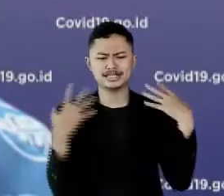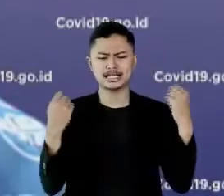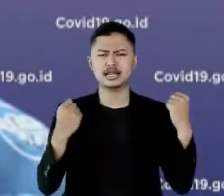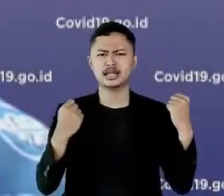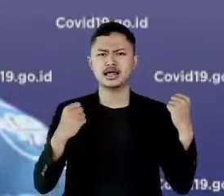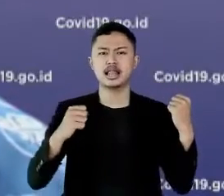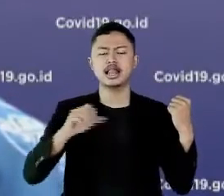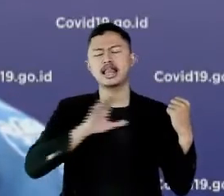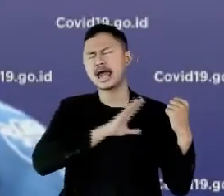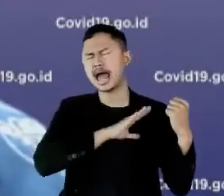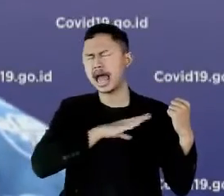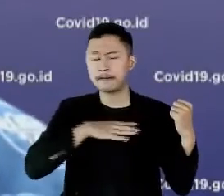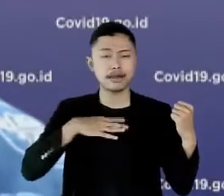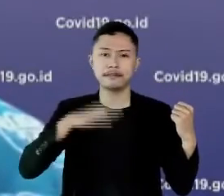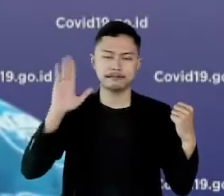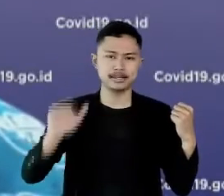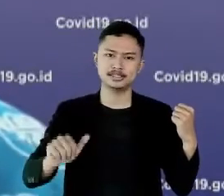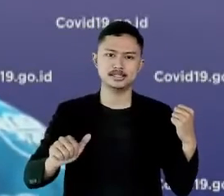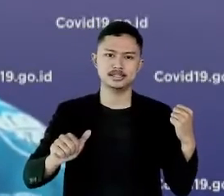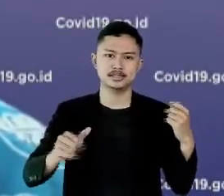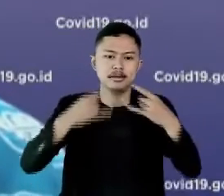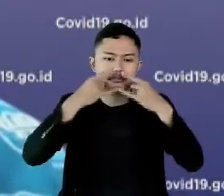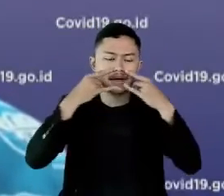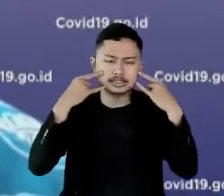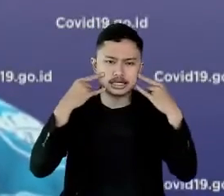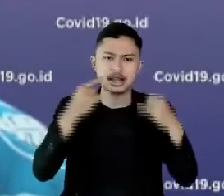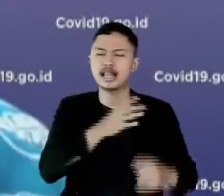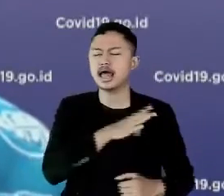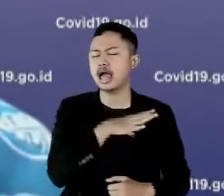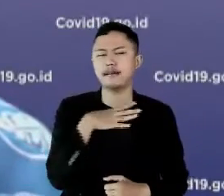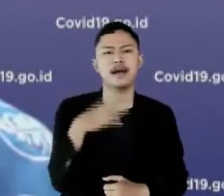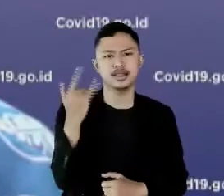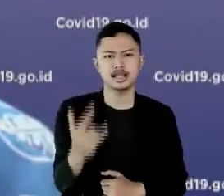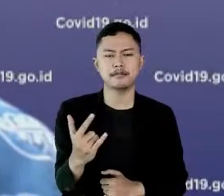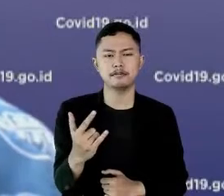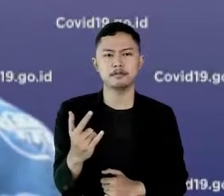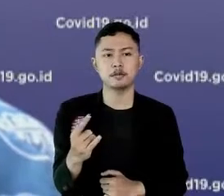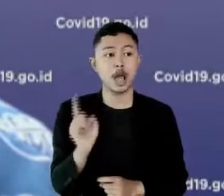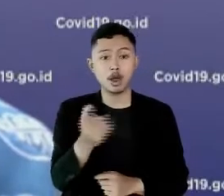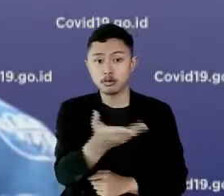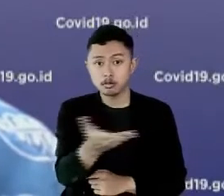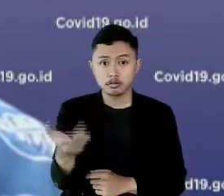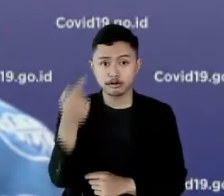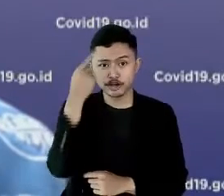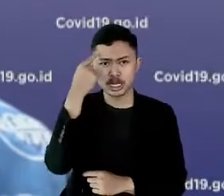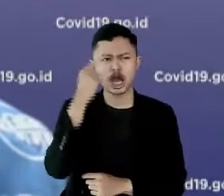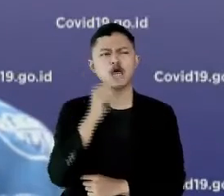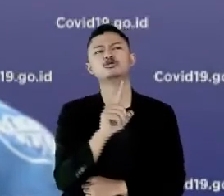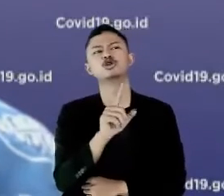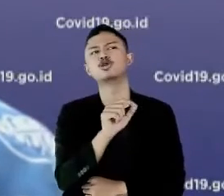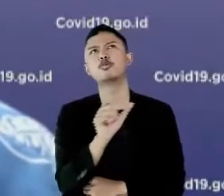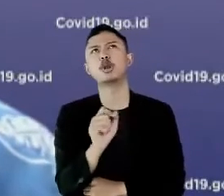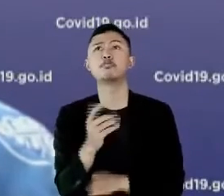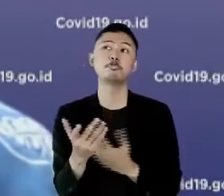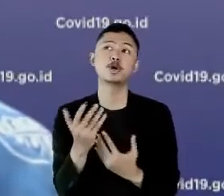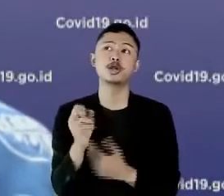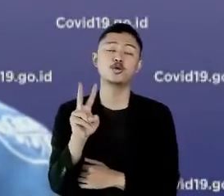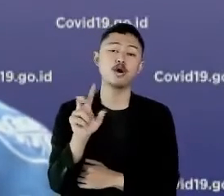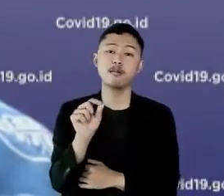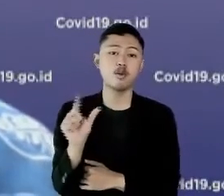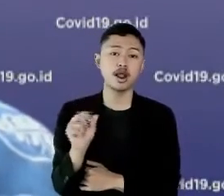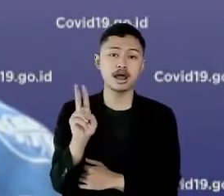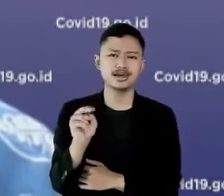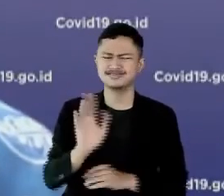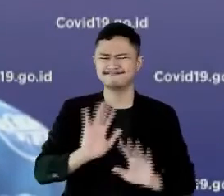kesehatan. Ya, kita harus pakai masker itu masih lama. Jadi jangan harapkan dalam 1-2 bulan kita nggak harus pakai masker lagi, nggak akan terjadi. Kita masih